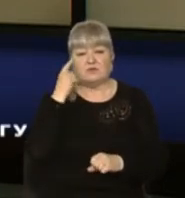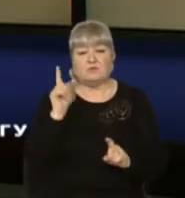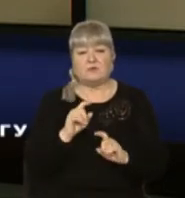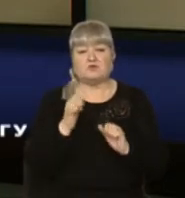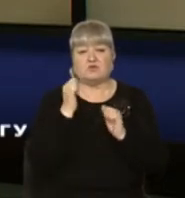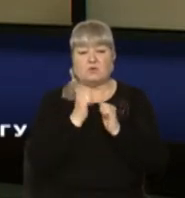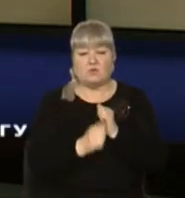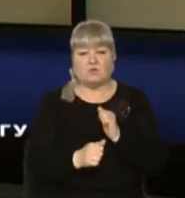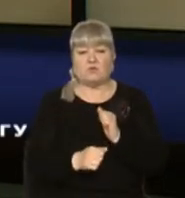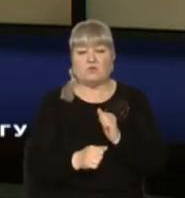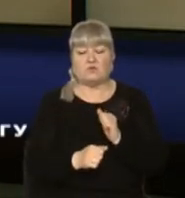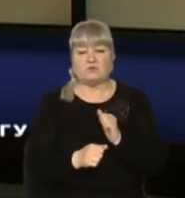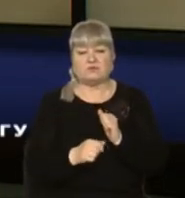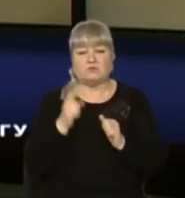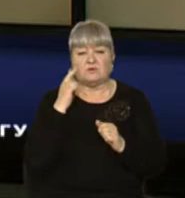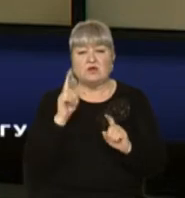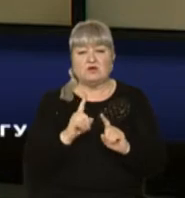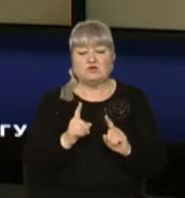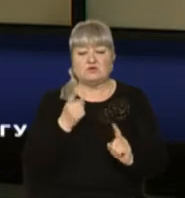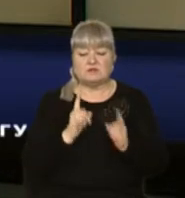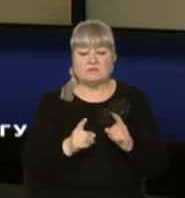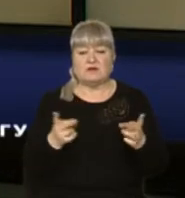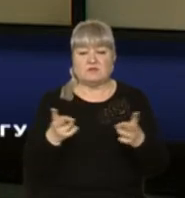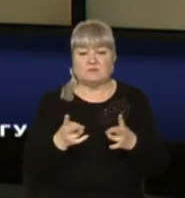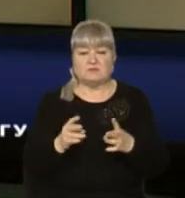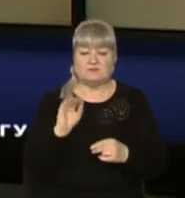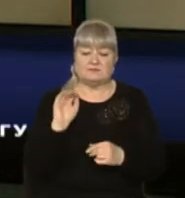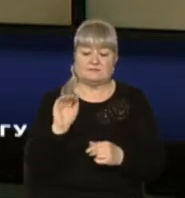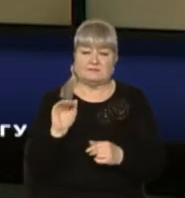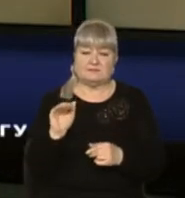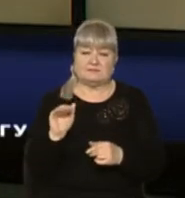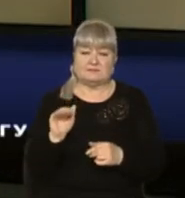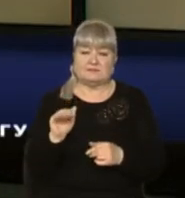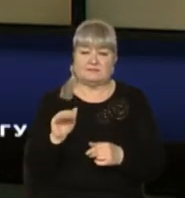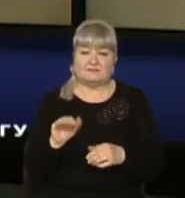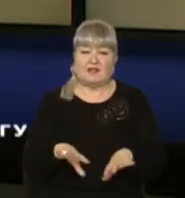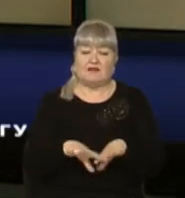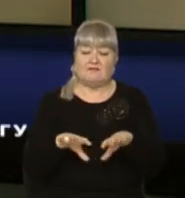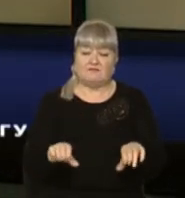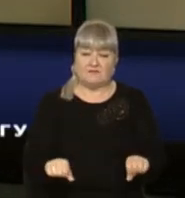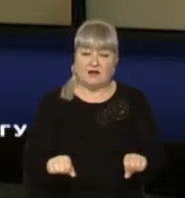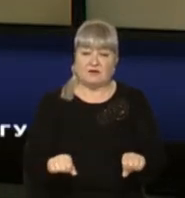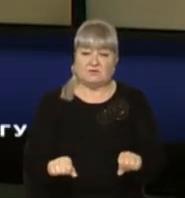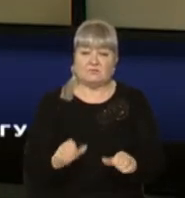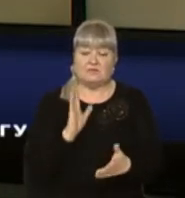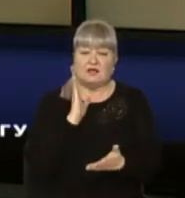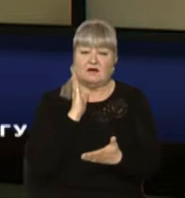кожен зверне в місті, що насправді потрібно рухати владу в прямому і переносному змислі в